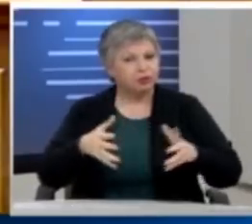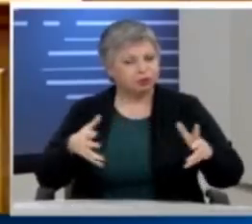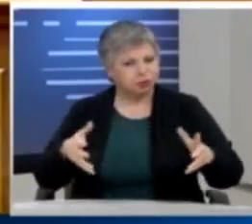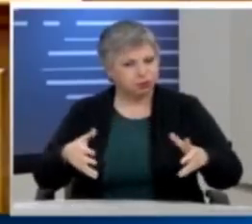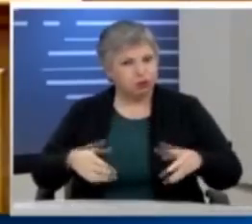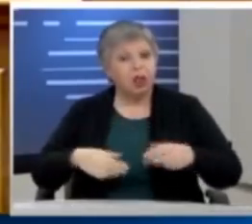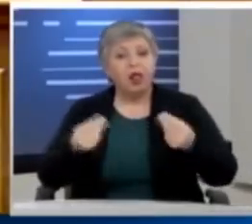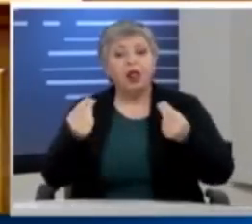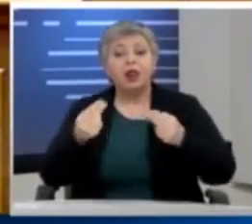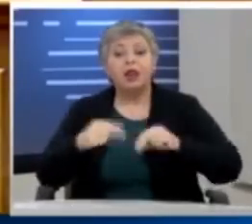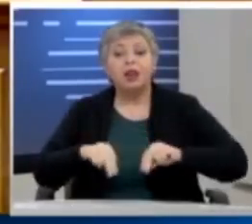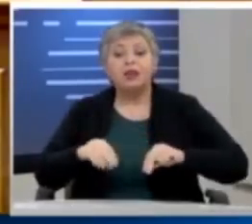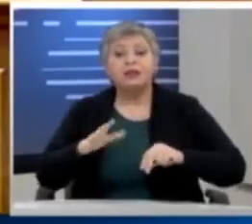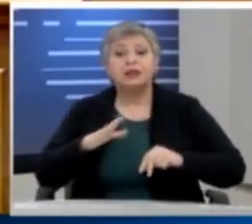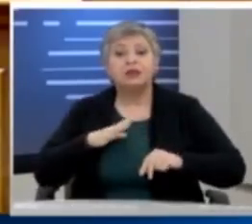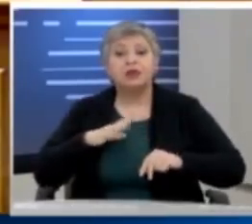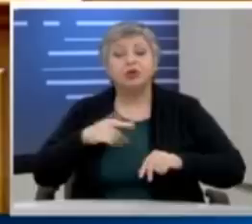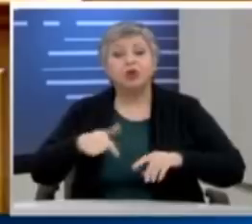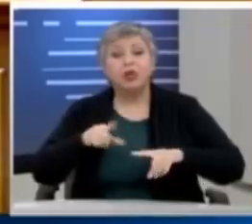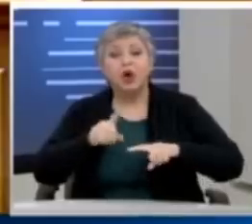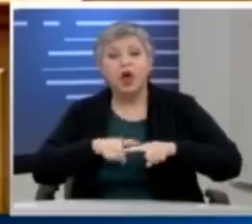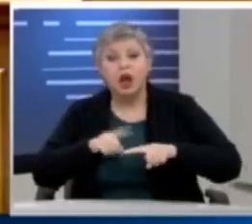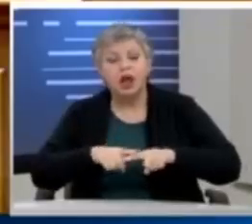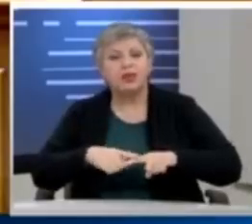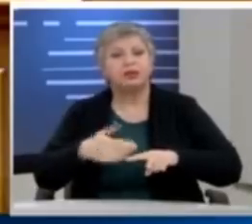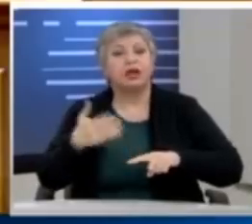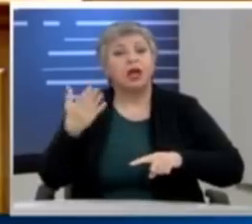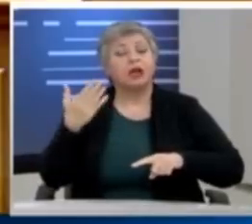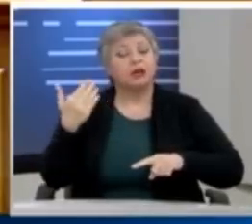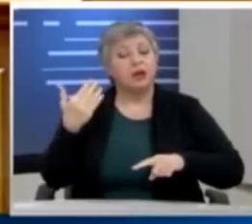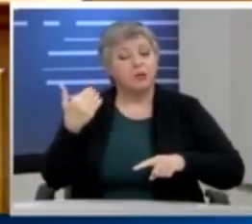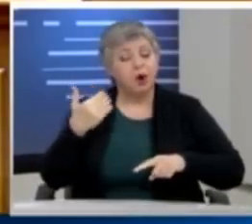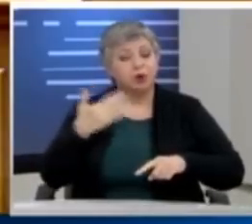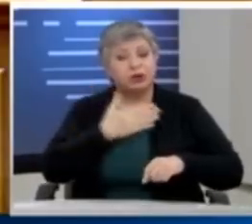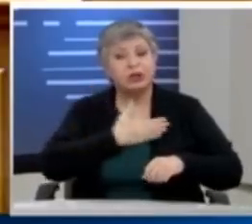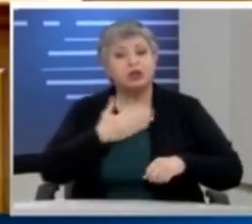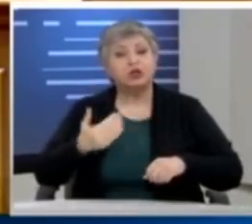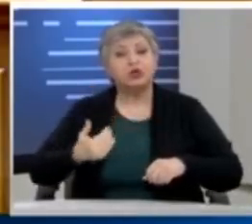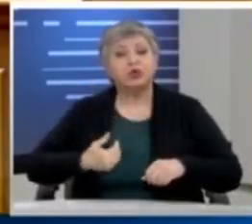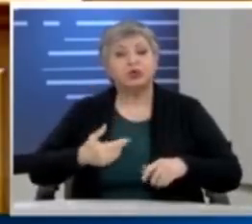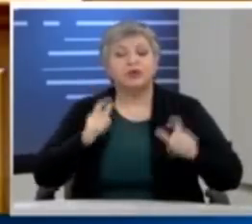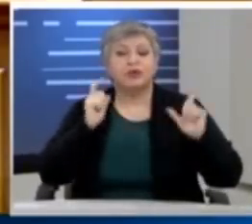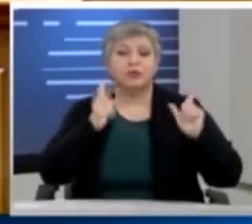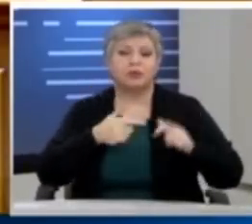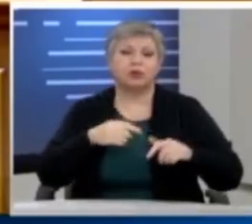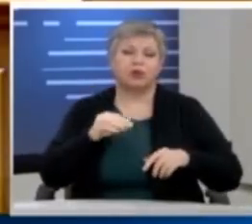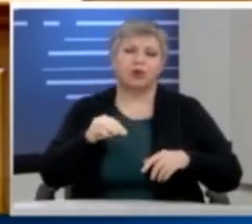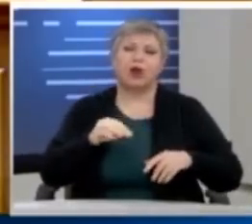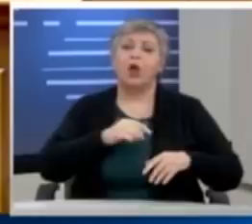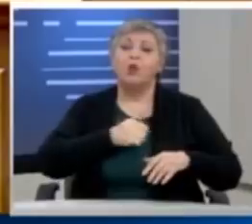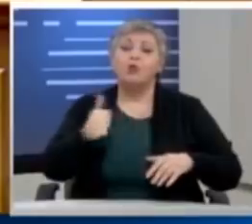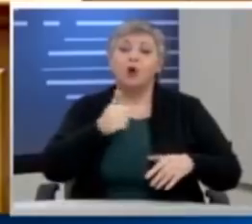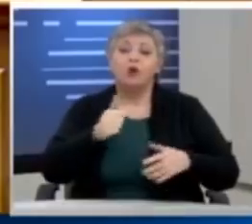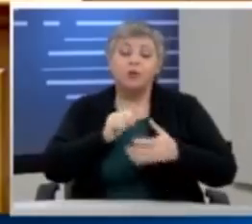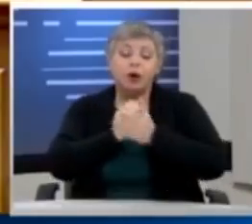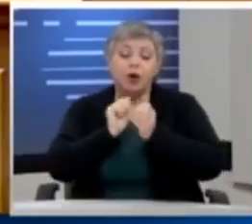Ελλάδας, της πρώην Ιουγκοσλαβικής Δημοκρατίας της Μακεδονίας, όλης της περιοχής, βρίσκεται μόνο στη φιλία, συνεργασία, την